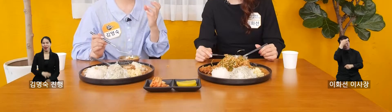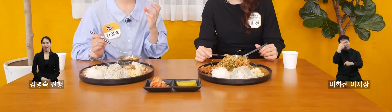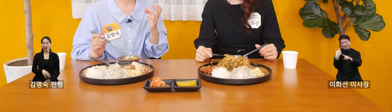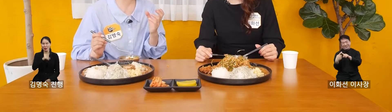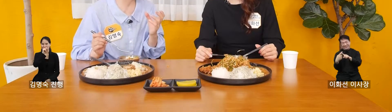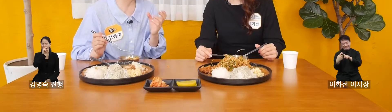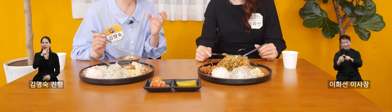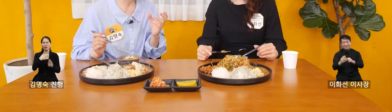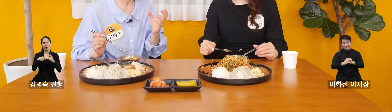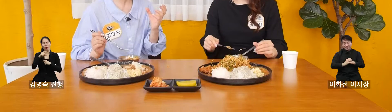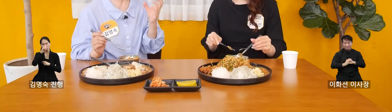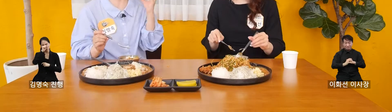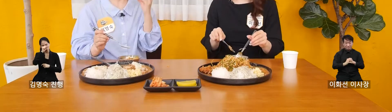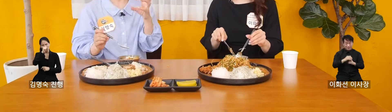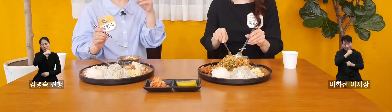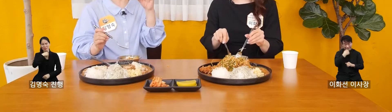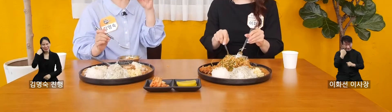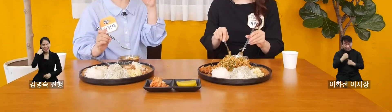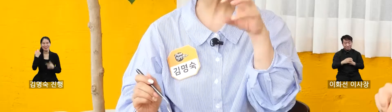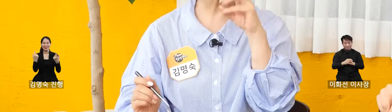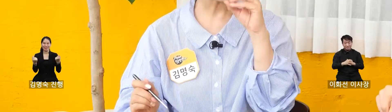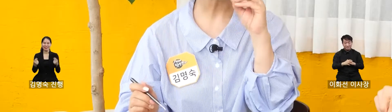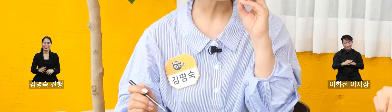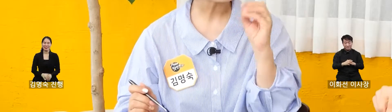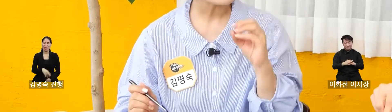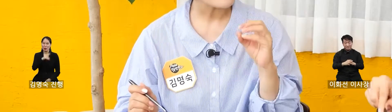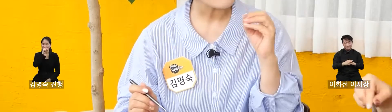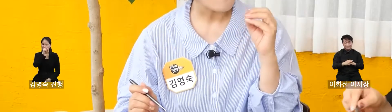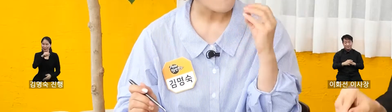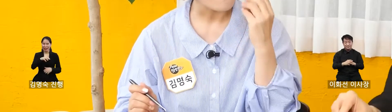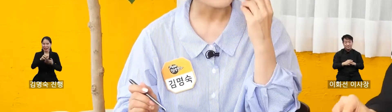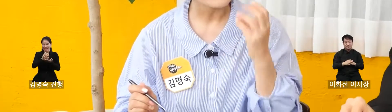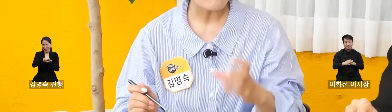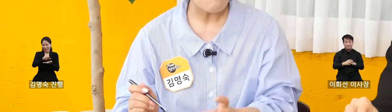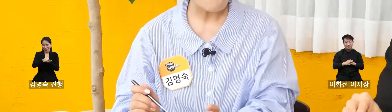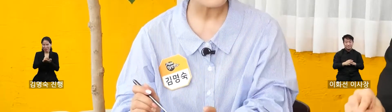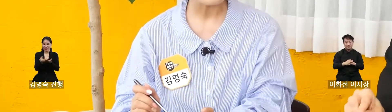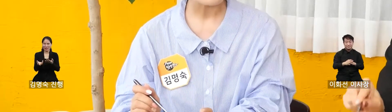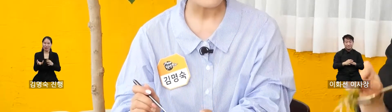파가 더 좋네요. 맛있죠. 그 파를 또 양념을 해서